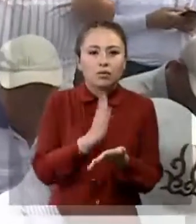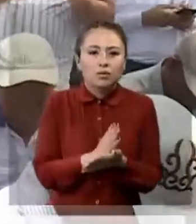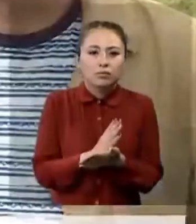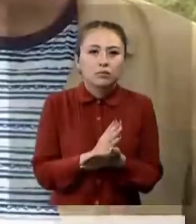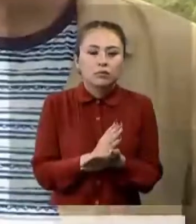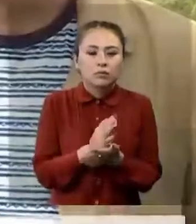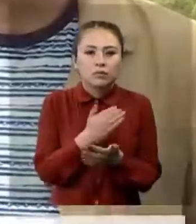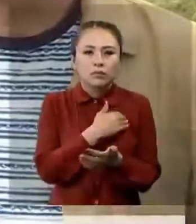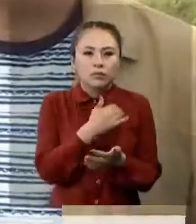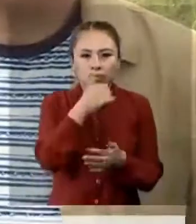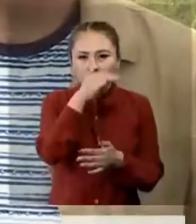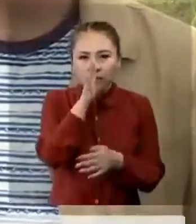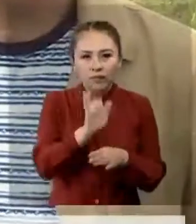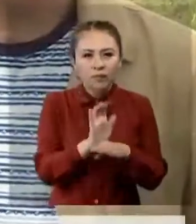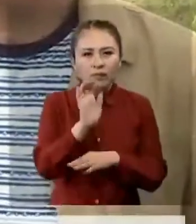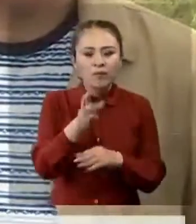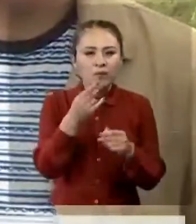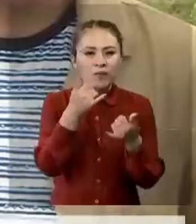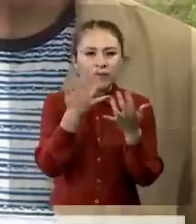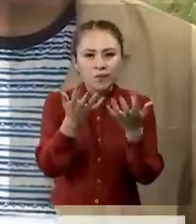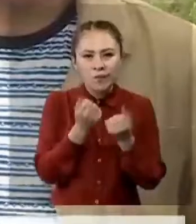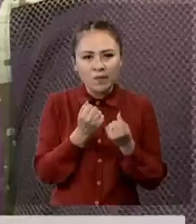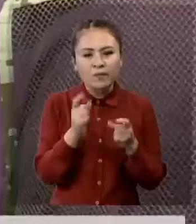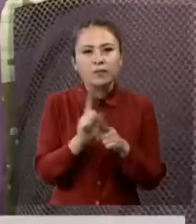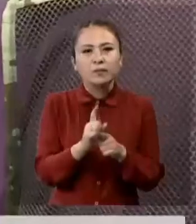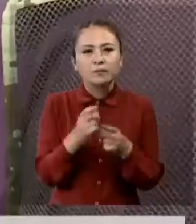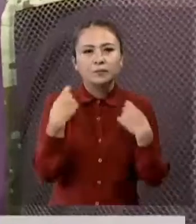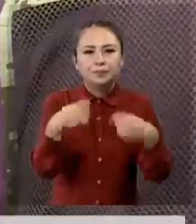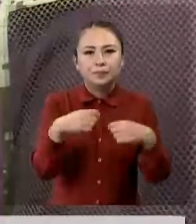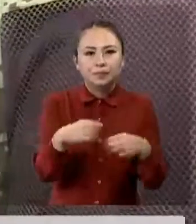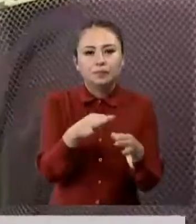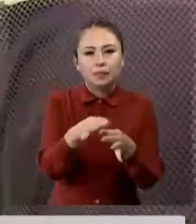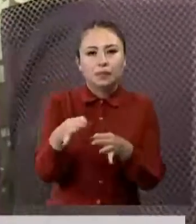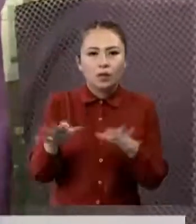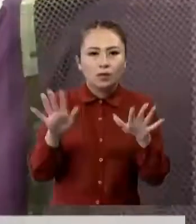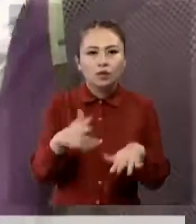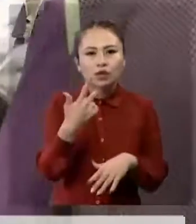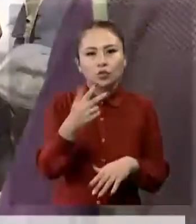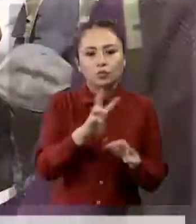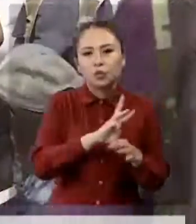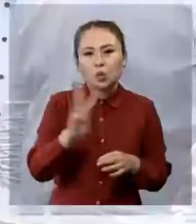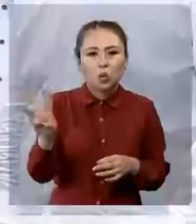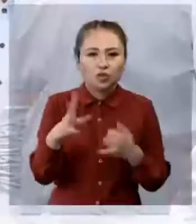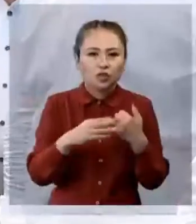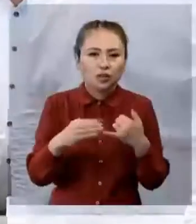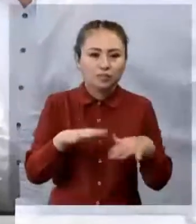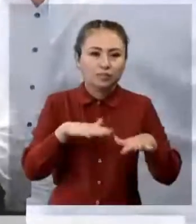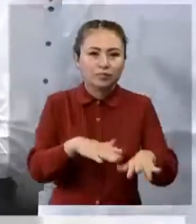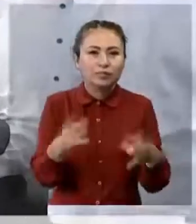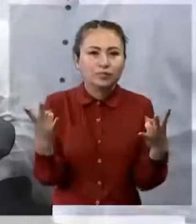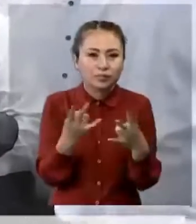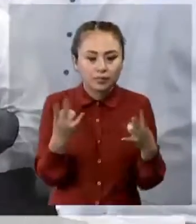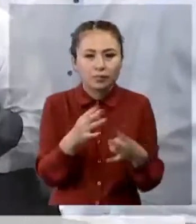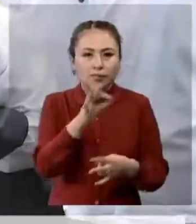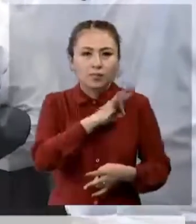малын ұзатып шығара алмайды. Кейбірі баға алмаған соң сатып та жатыр. Бұл өңірде мал жайуға 3 миллион гектар жайылым қажет. Бұған